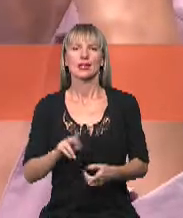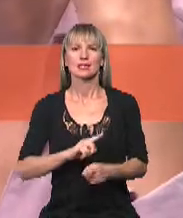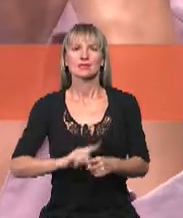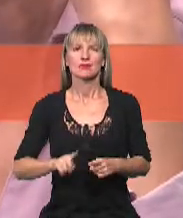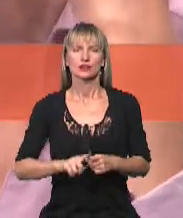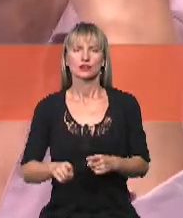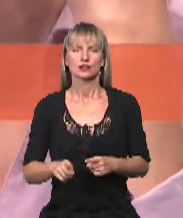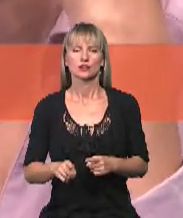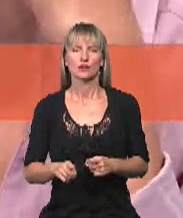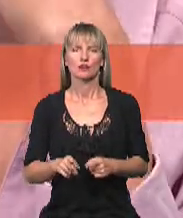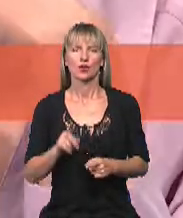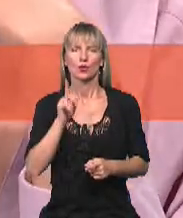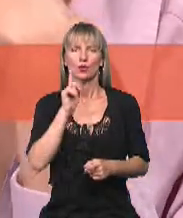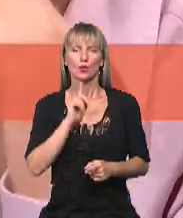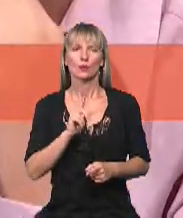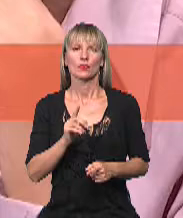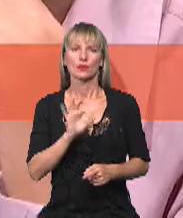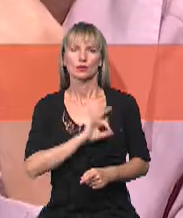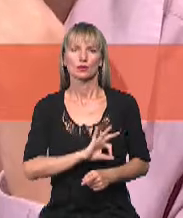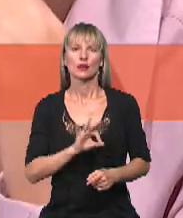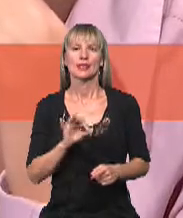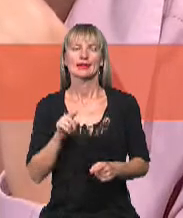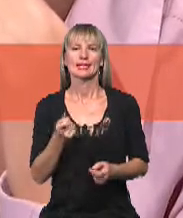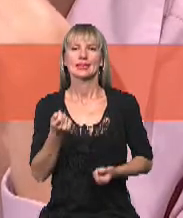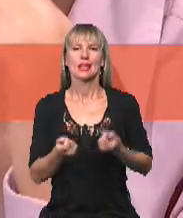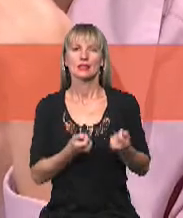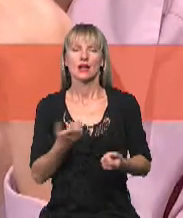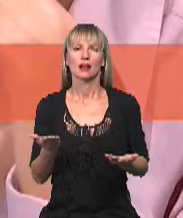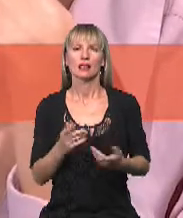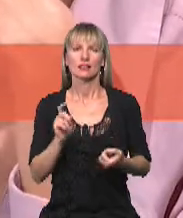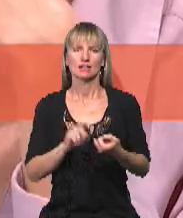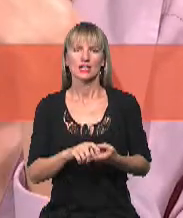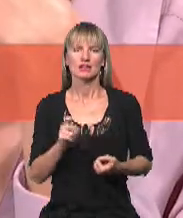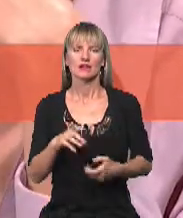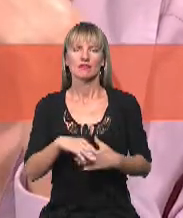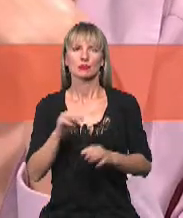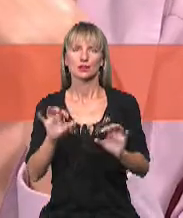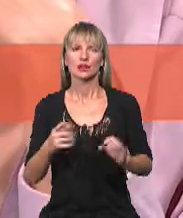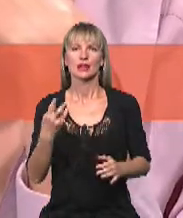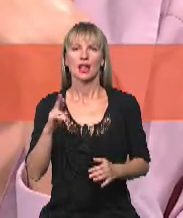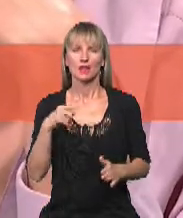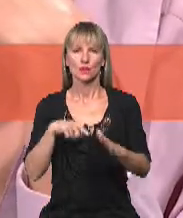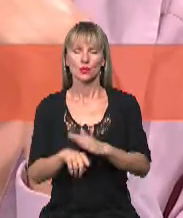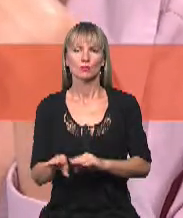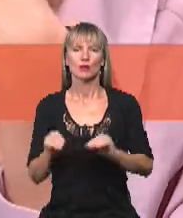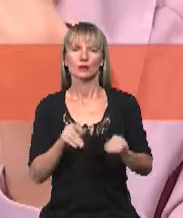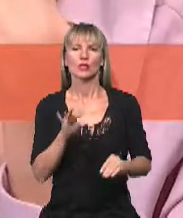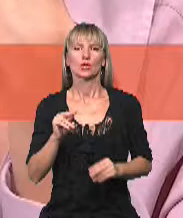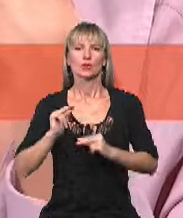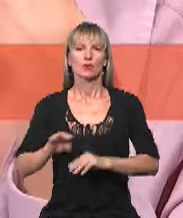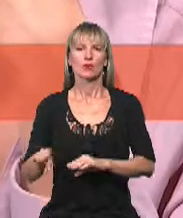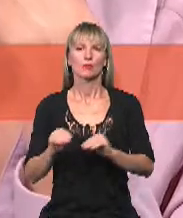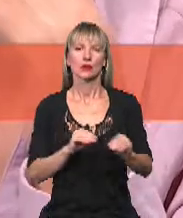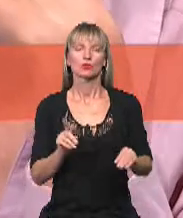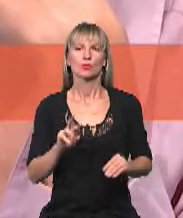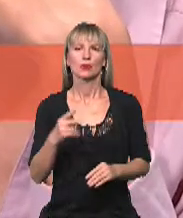швидшого імплементування, власне, тих деталей, які пов'язані з виборчим законодавством для внутрішньопереміщених осіб і трудових мігрантів, аби